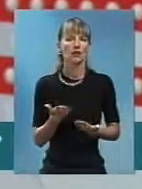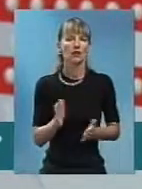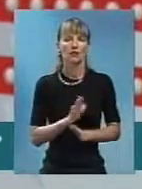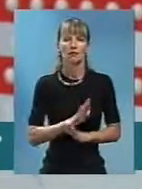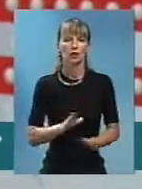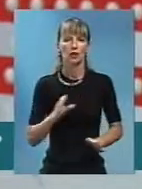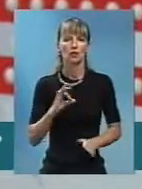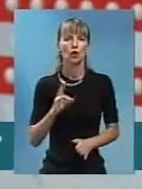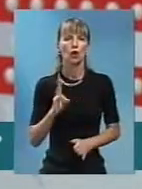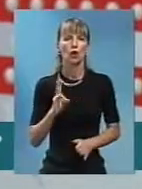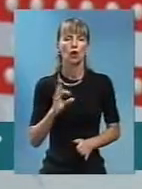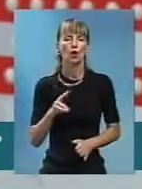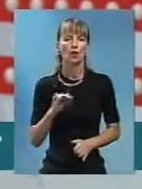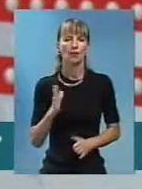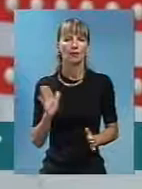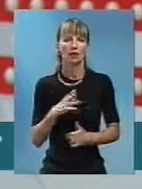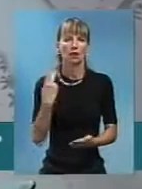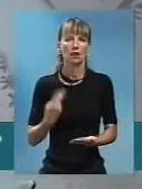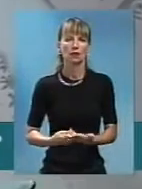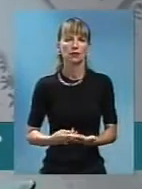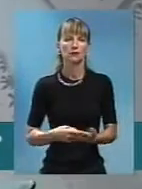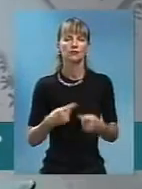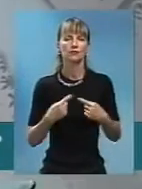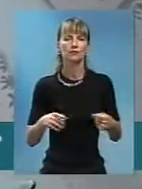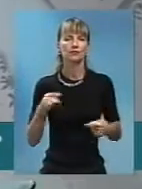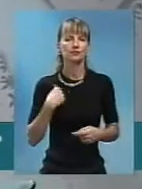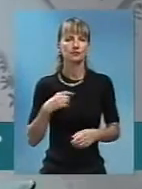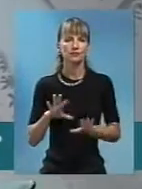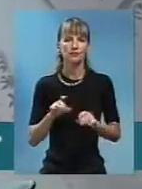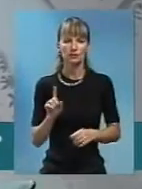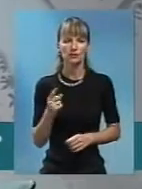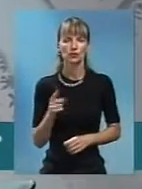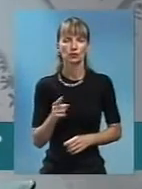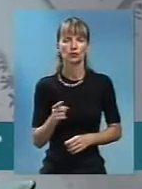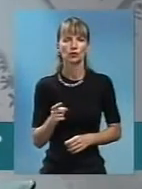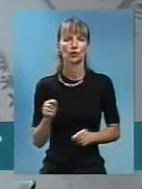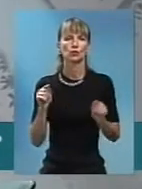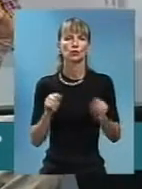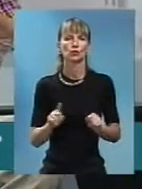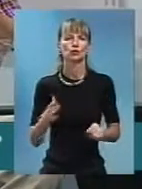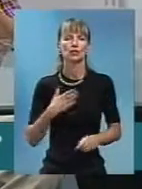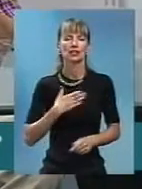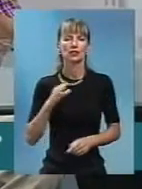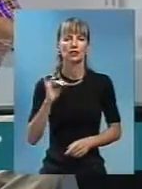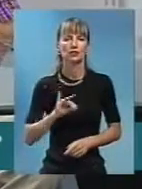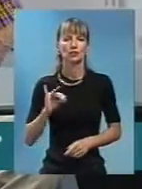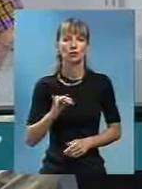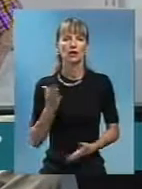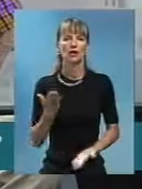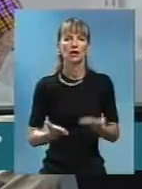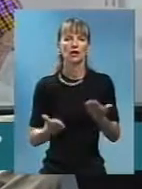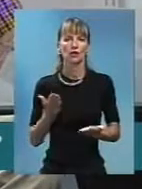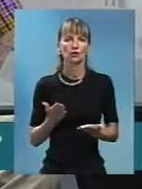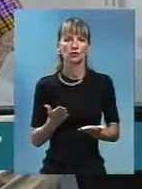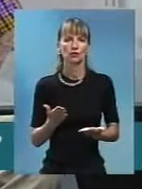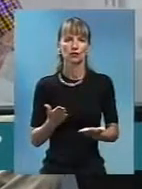які падають, ніяких інших там теорій ми не сприймаємо. Чому? Тому що наша історія, якщо вести